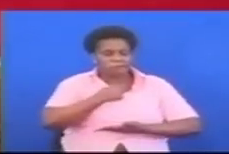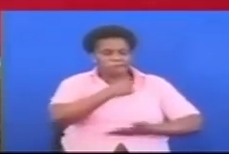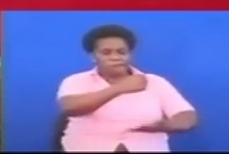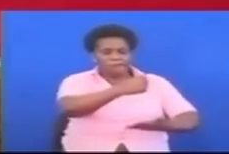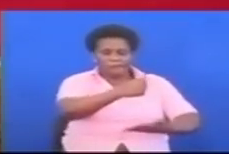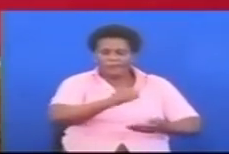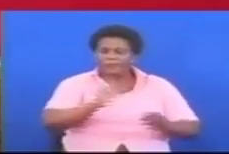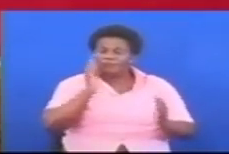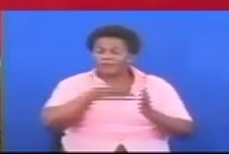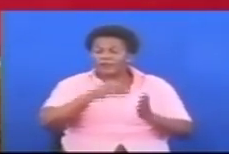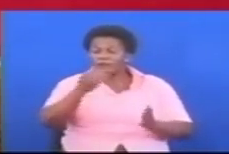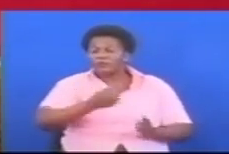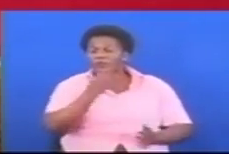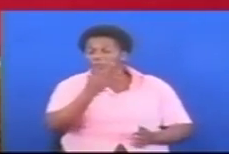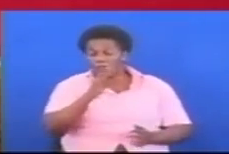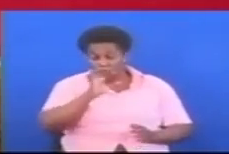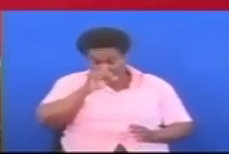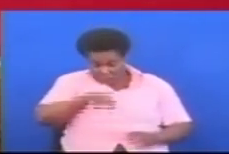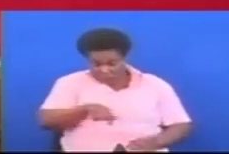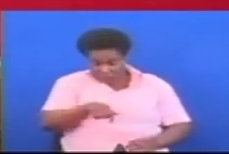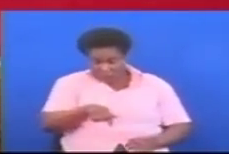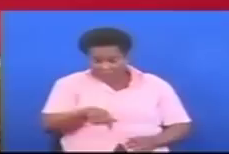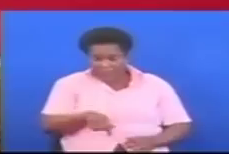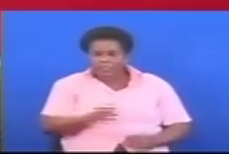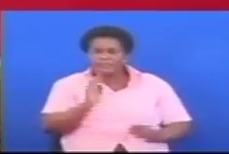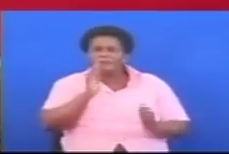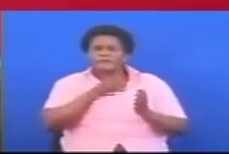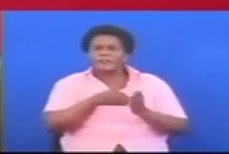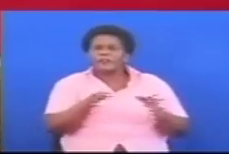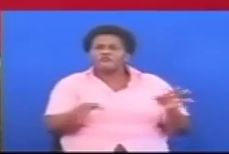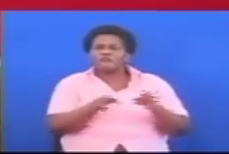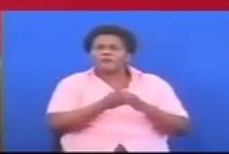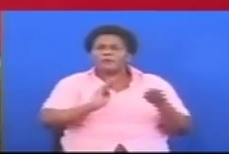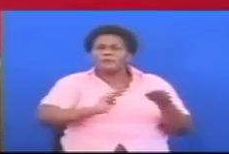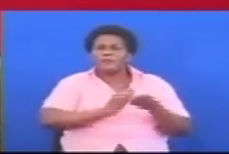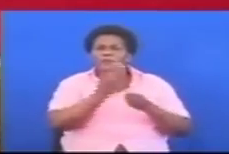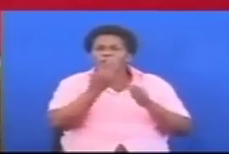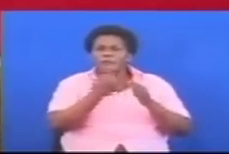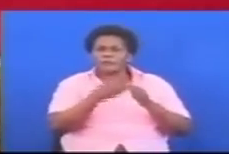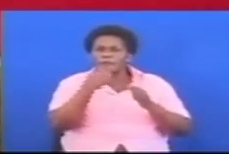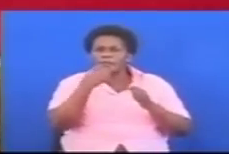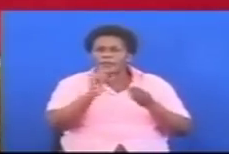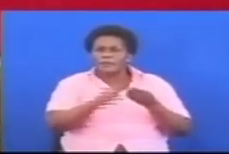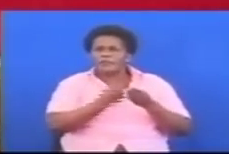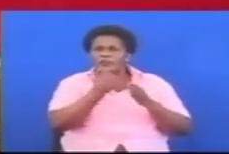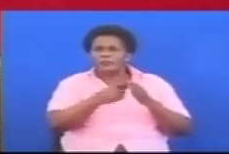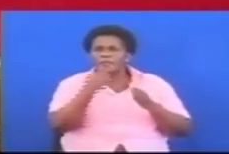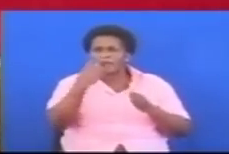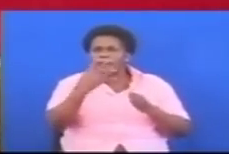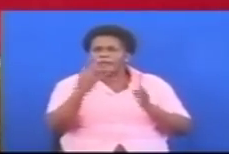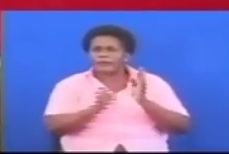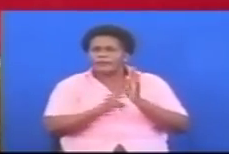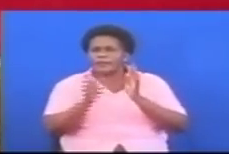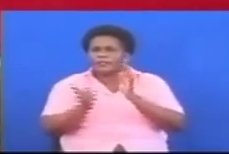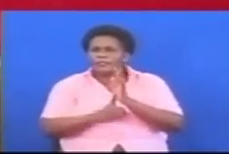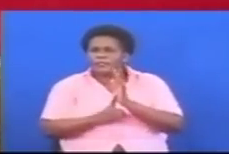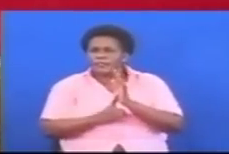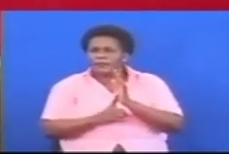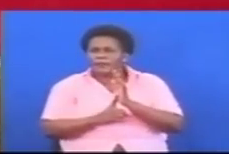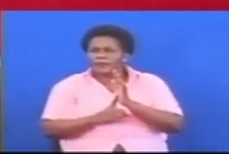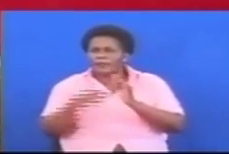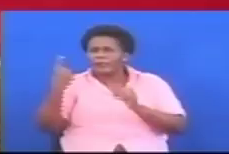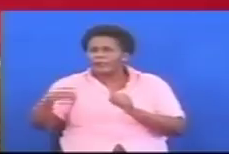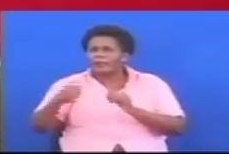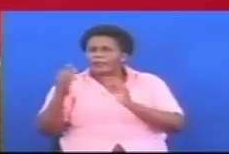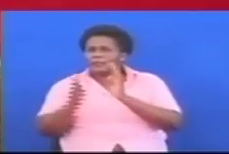kufikia Aprili 2019 zilikuwa shilingi bilioni 343 bilioni 486